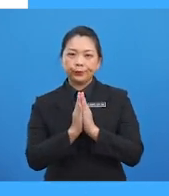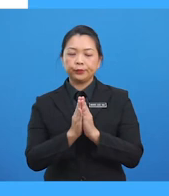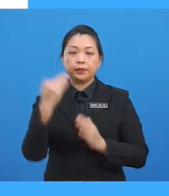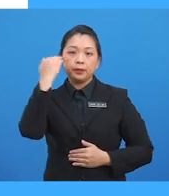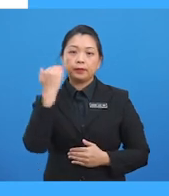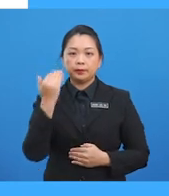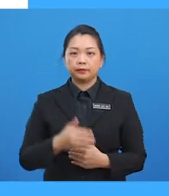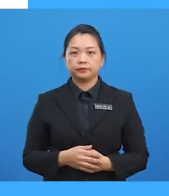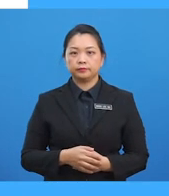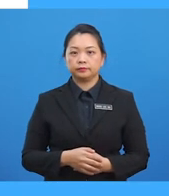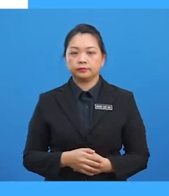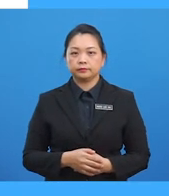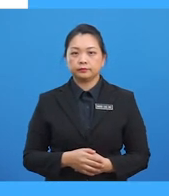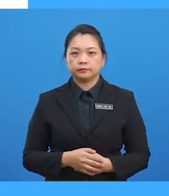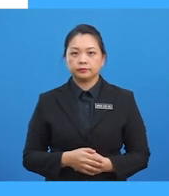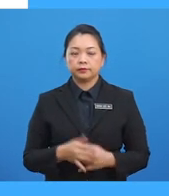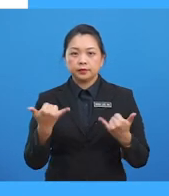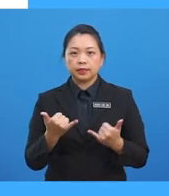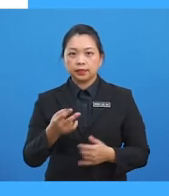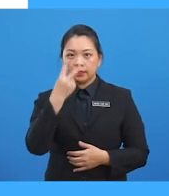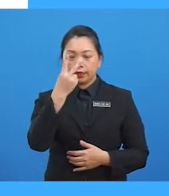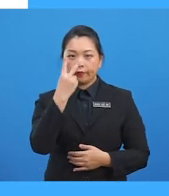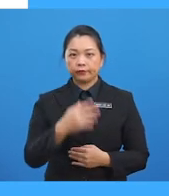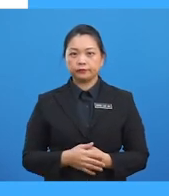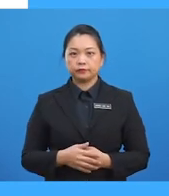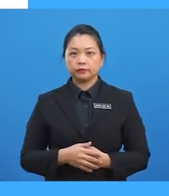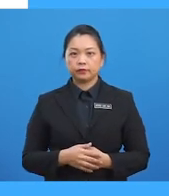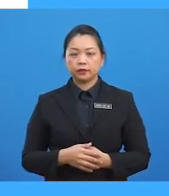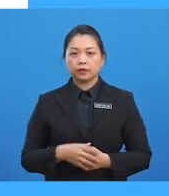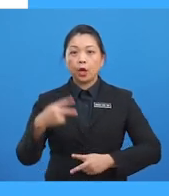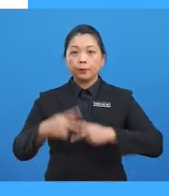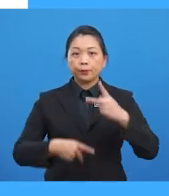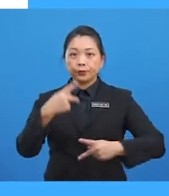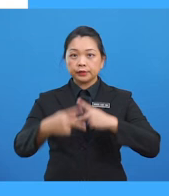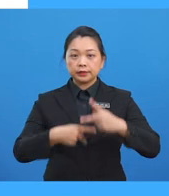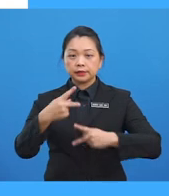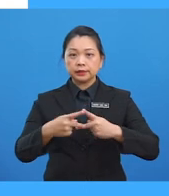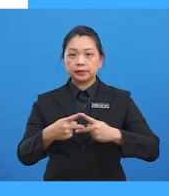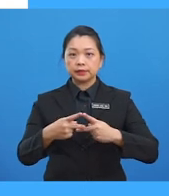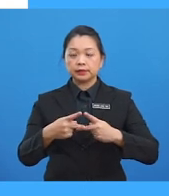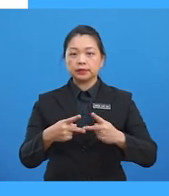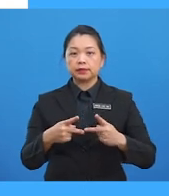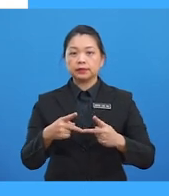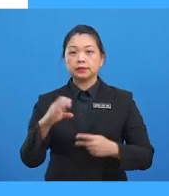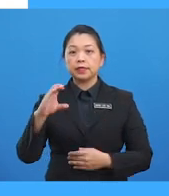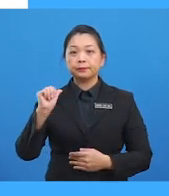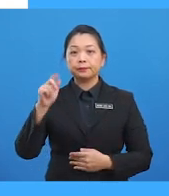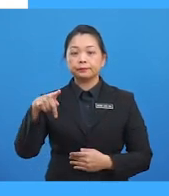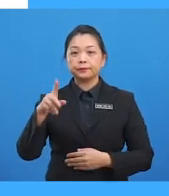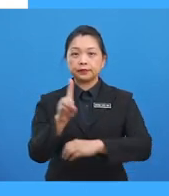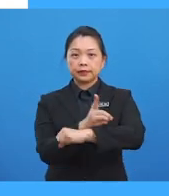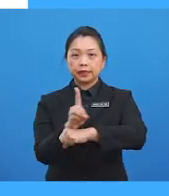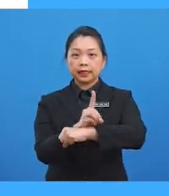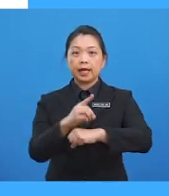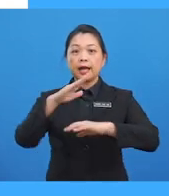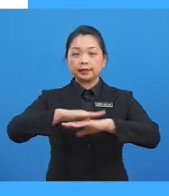Intelek. Sekarang, mari kita teliti pula mengenai prosedur permohonan cap dagangan secara atas talian.